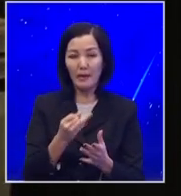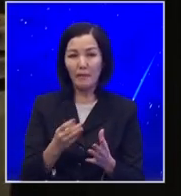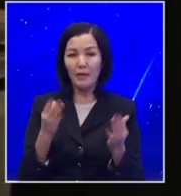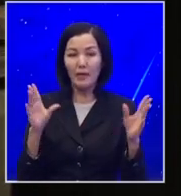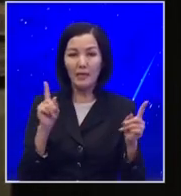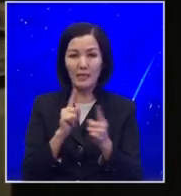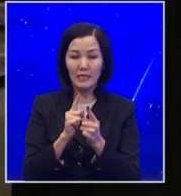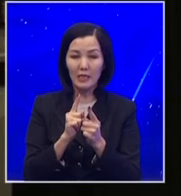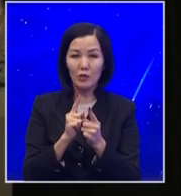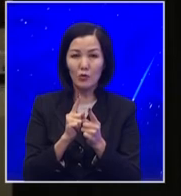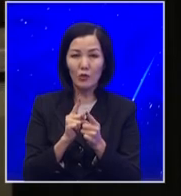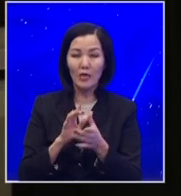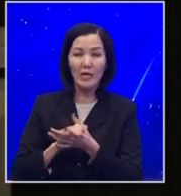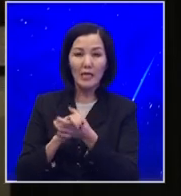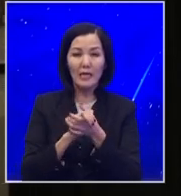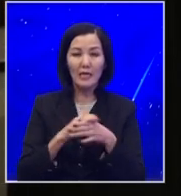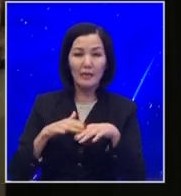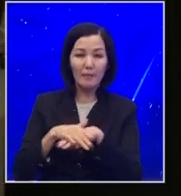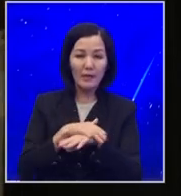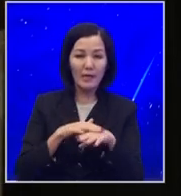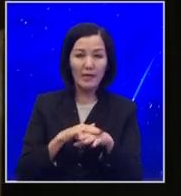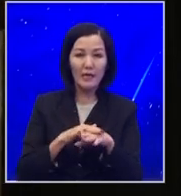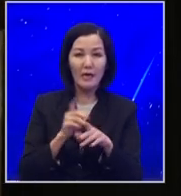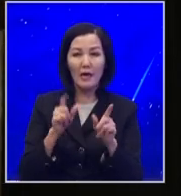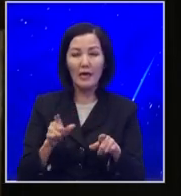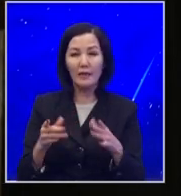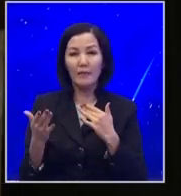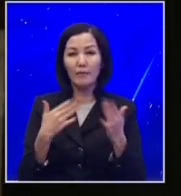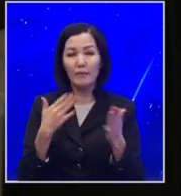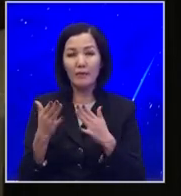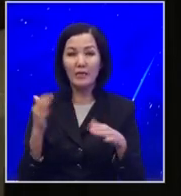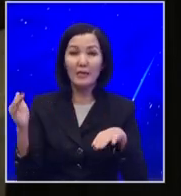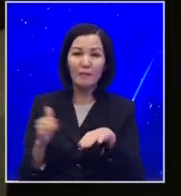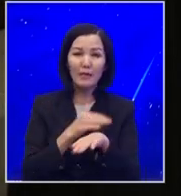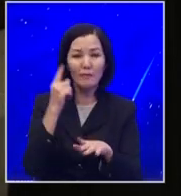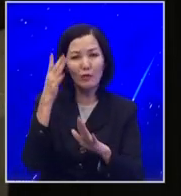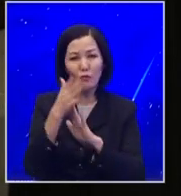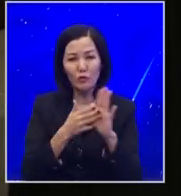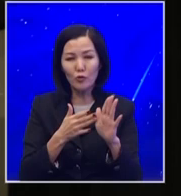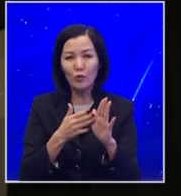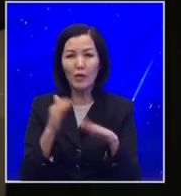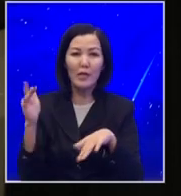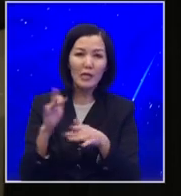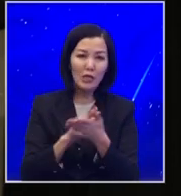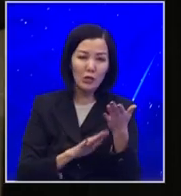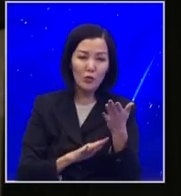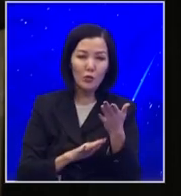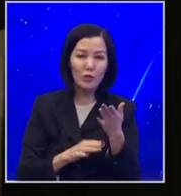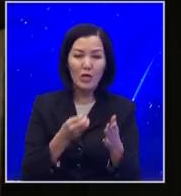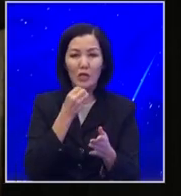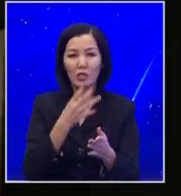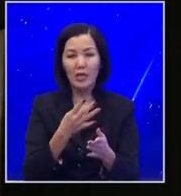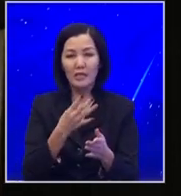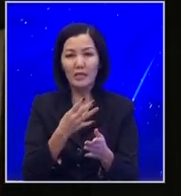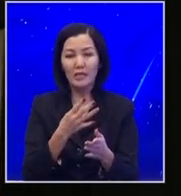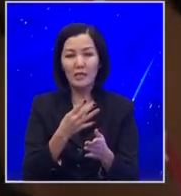күндегі ел бірлігі туралы, адамның бір-біріне деген мейірімі туралы, бірін-бірі түсінуі, бірін-бірі кешіруі деген сияқты жақсы